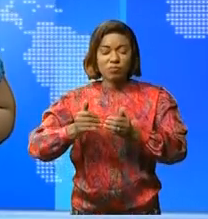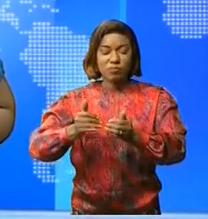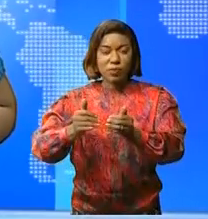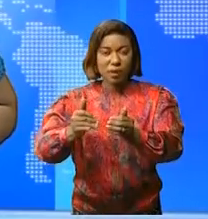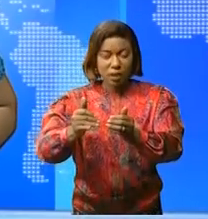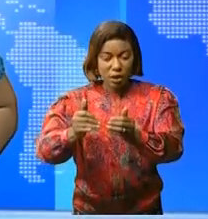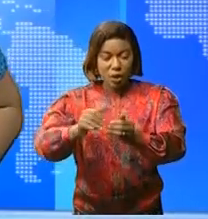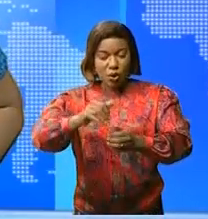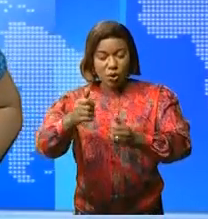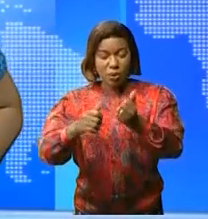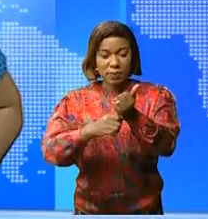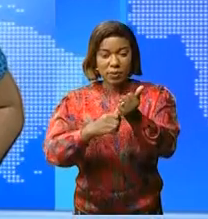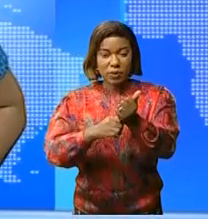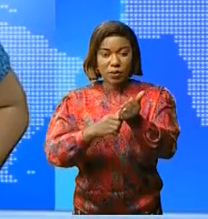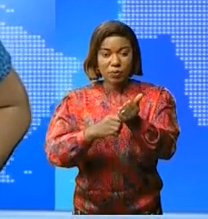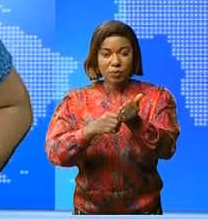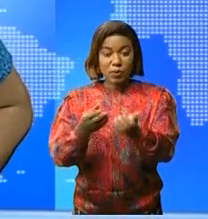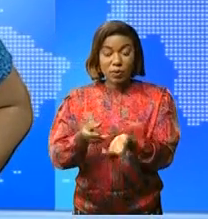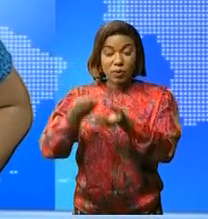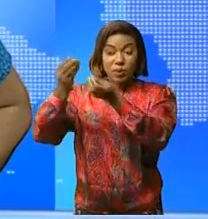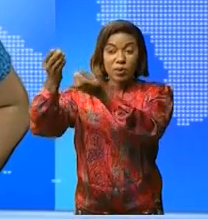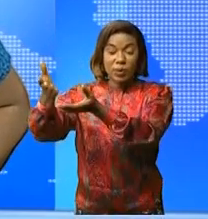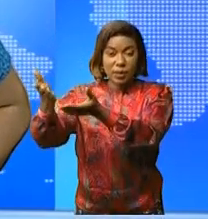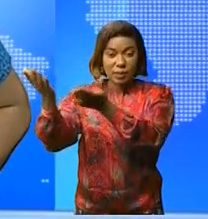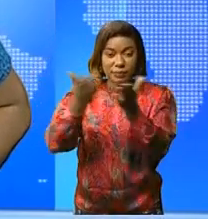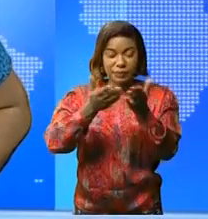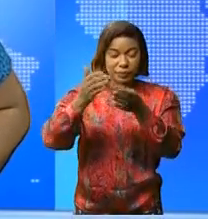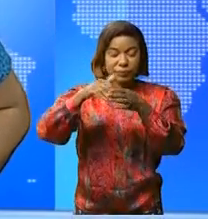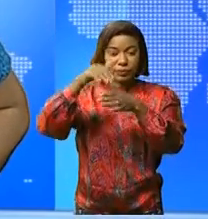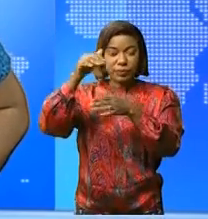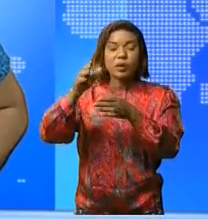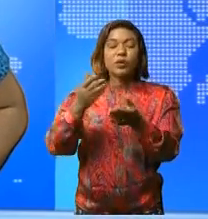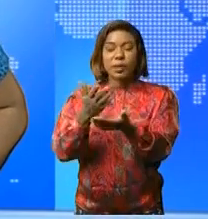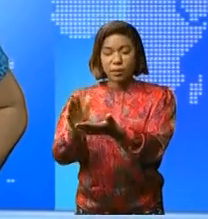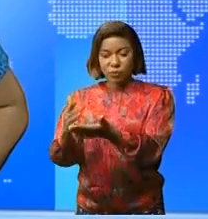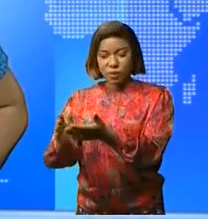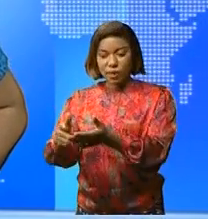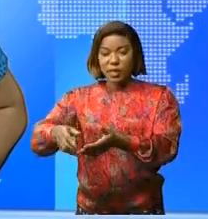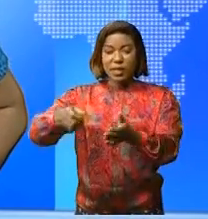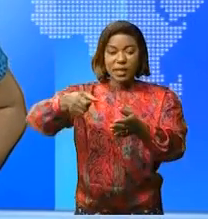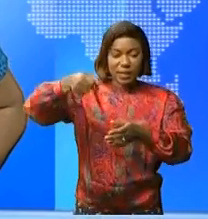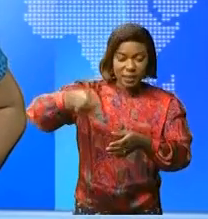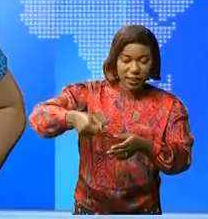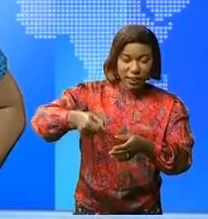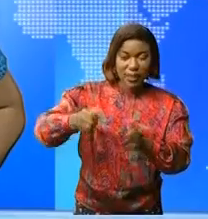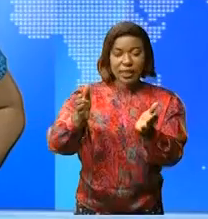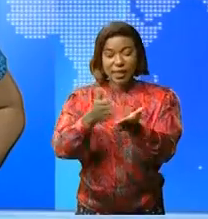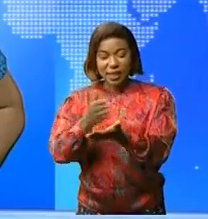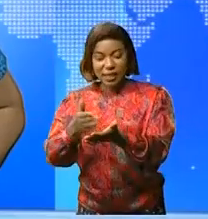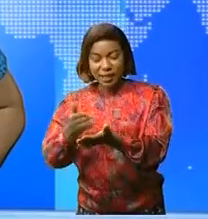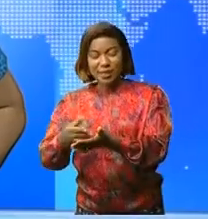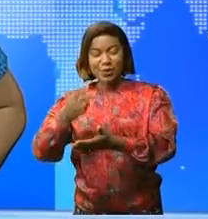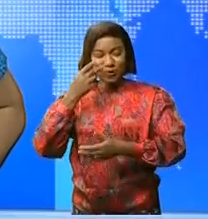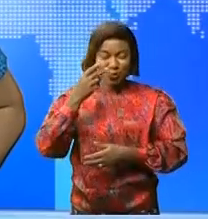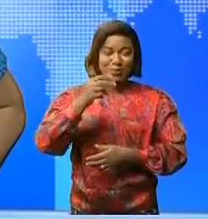société d'exploitation du guichet unique de commerce extérieur. De kits scolaires ont été remis à chaque élève de cet établissement.